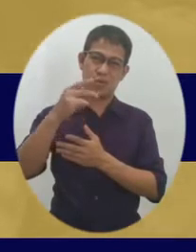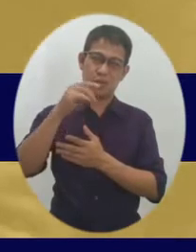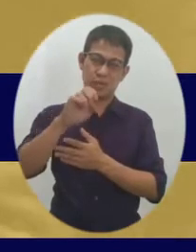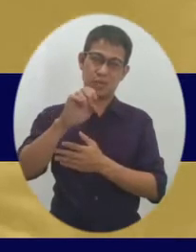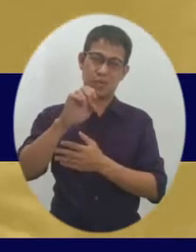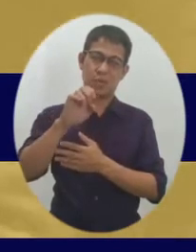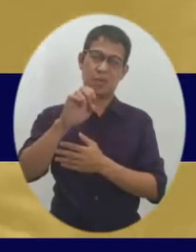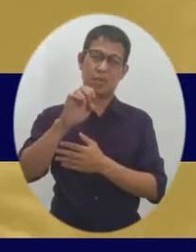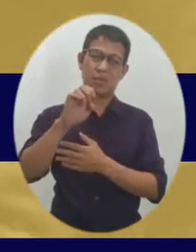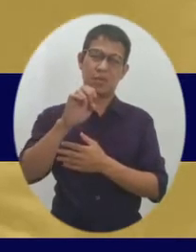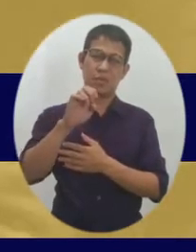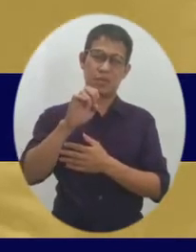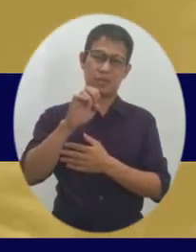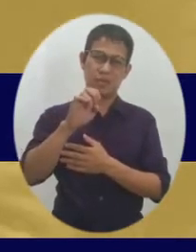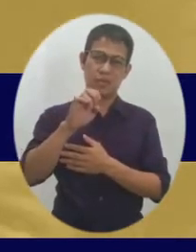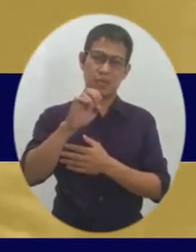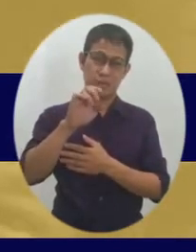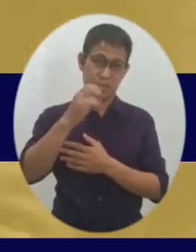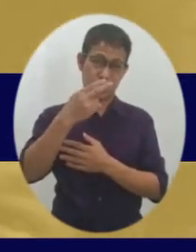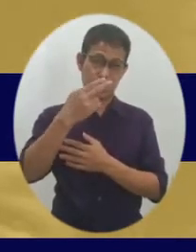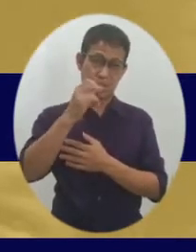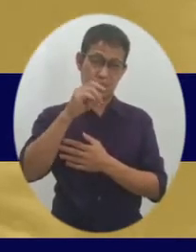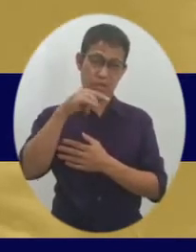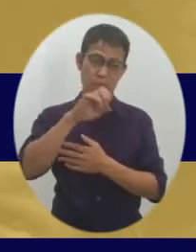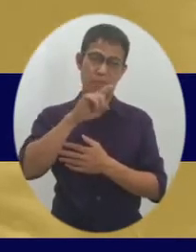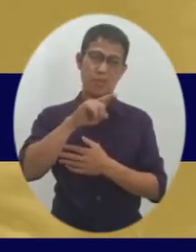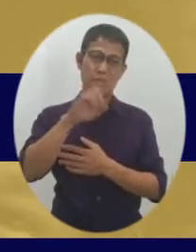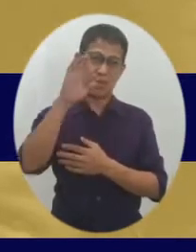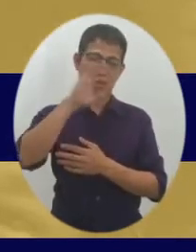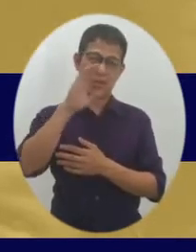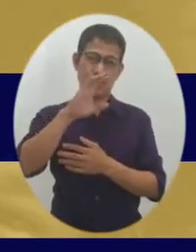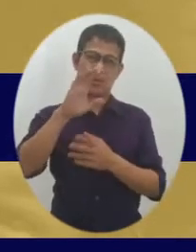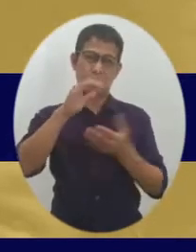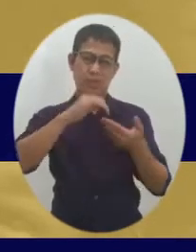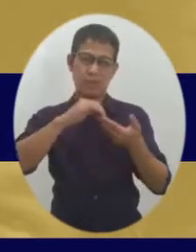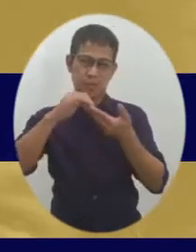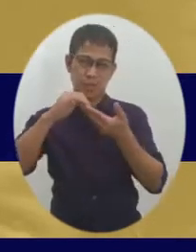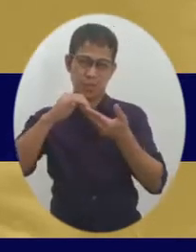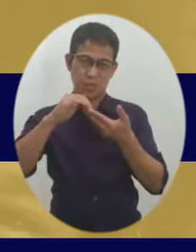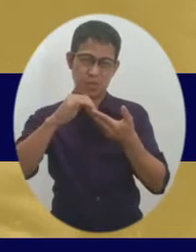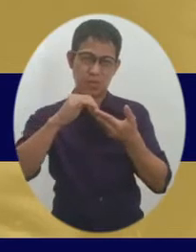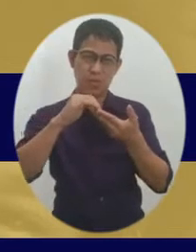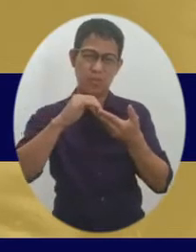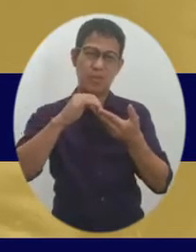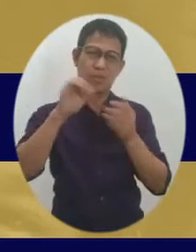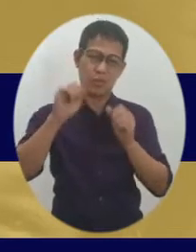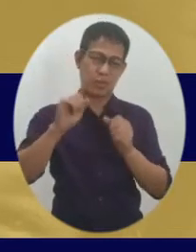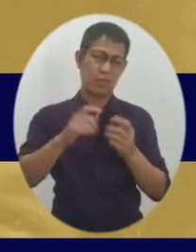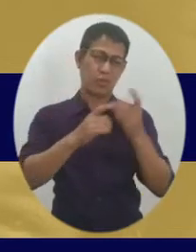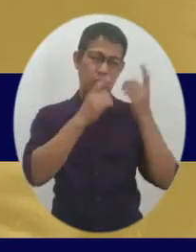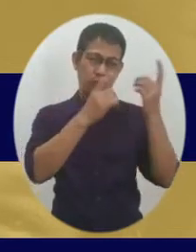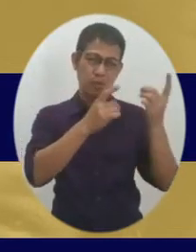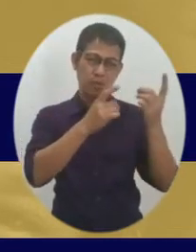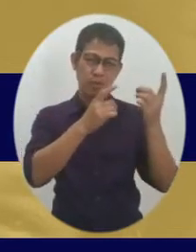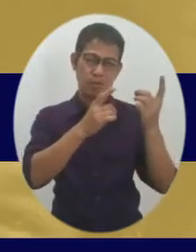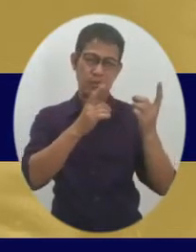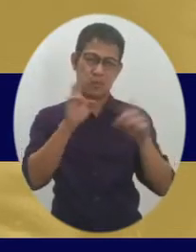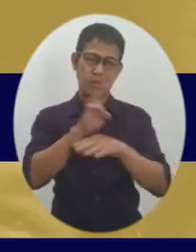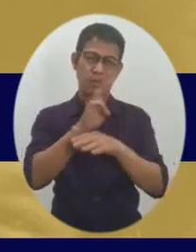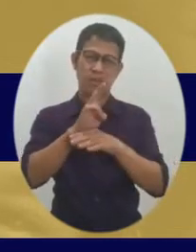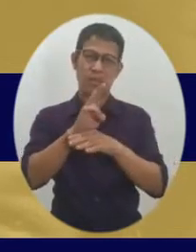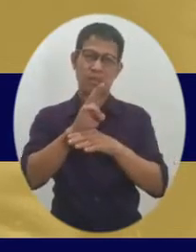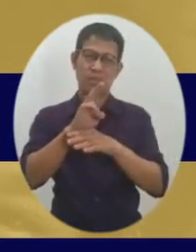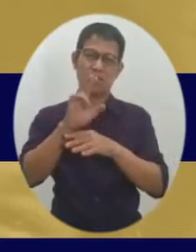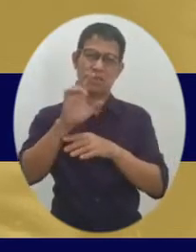pamamagitan ng GCash o sa pamamagitan ng Shopee. Sa Shopee, i-search lamang ang kapwa ko, mahal ko para